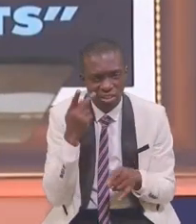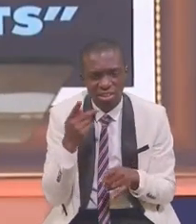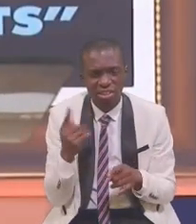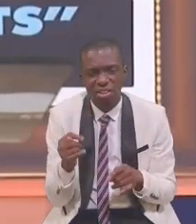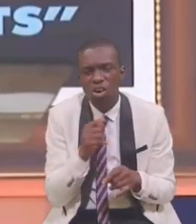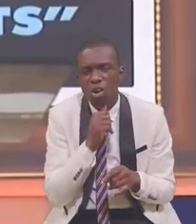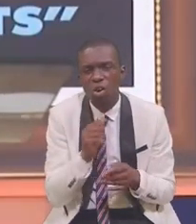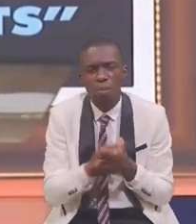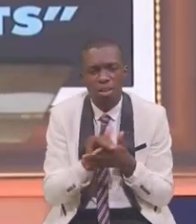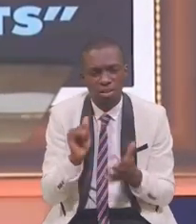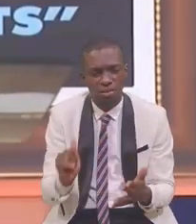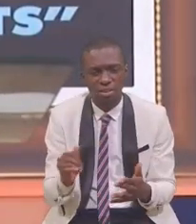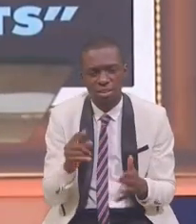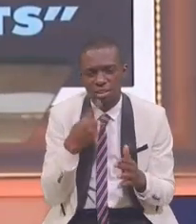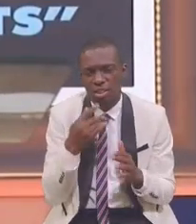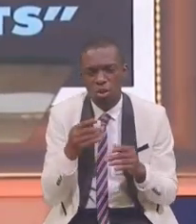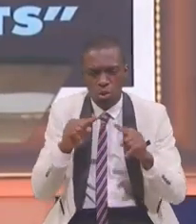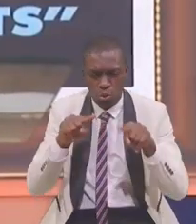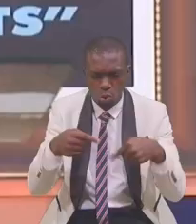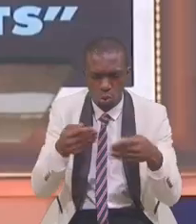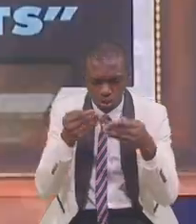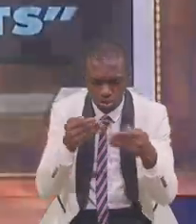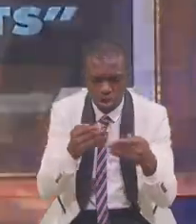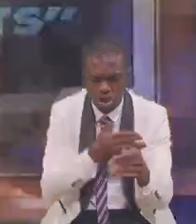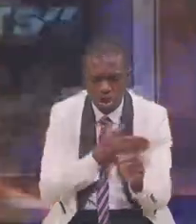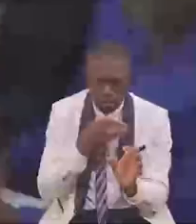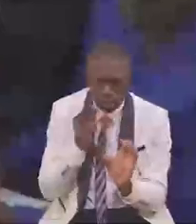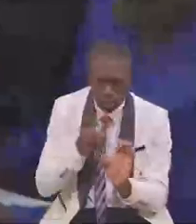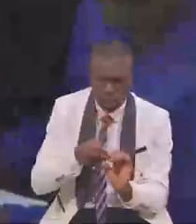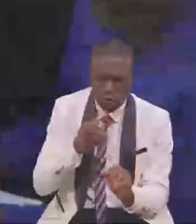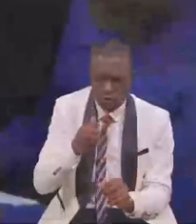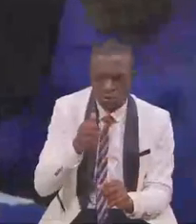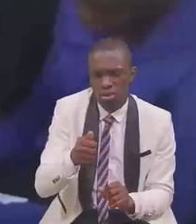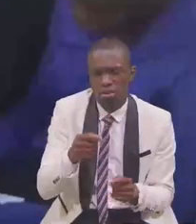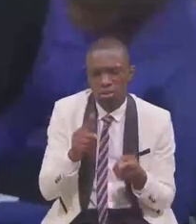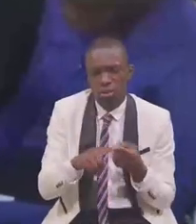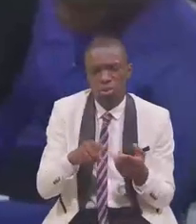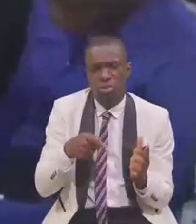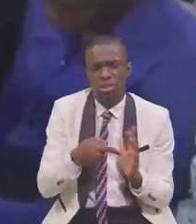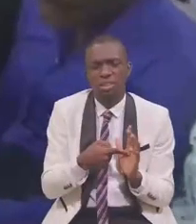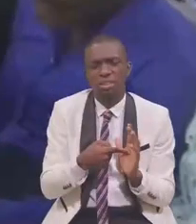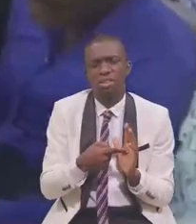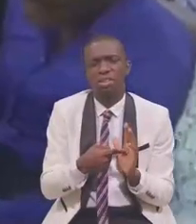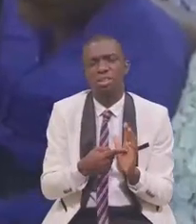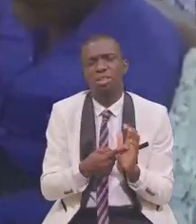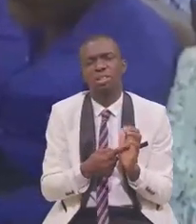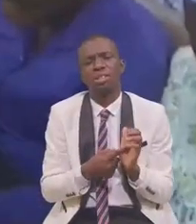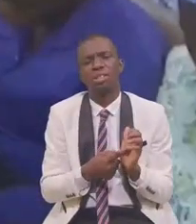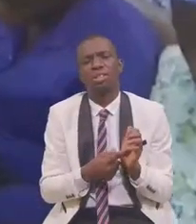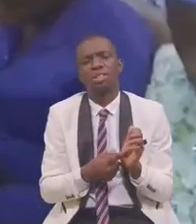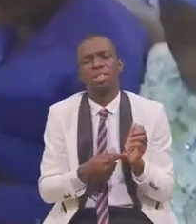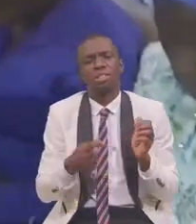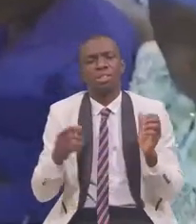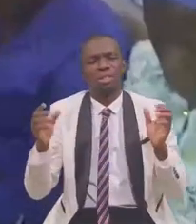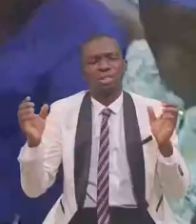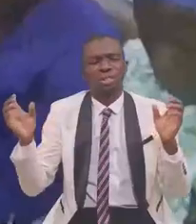Philippe, avance et approche-toi de ce char. Philippe a couru et